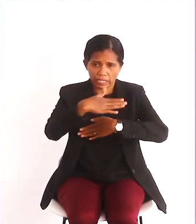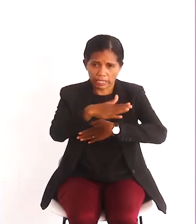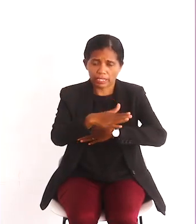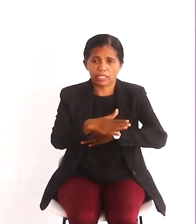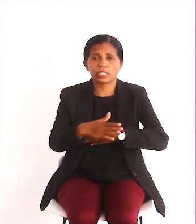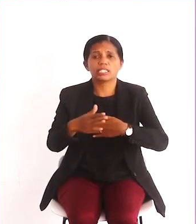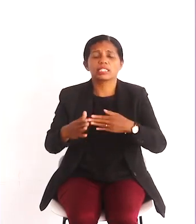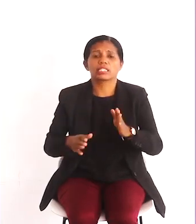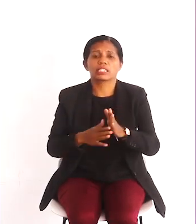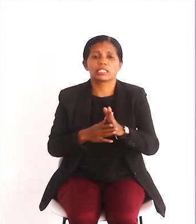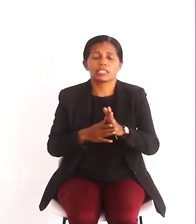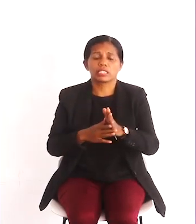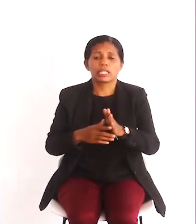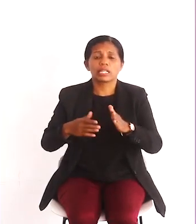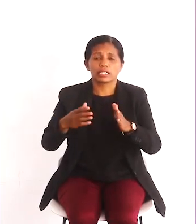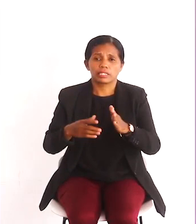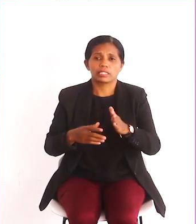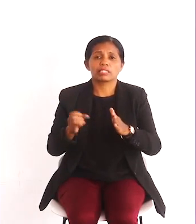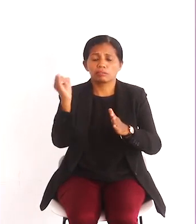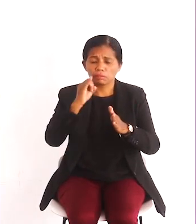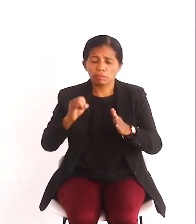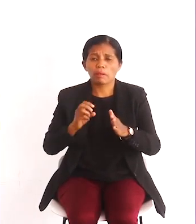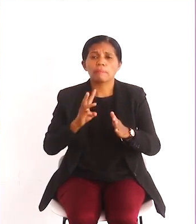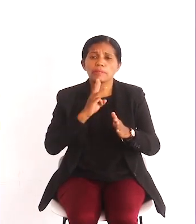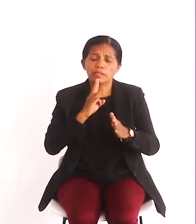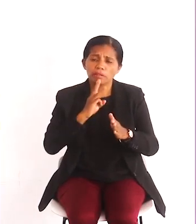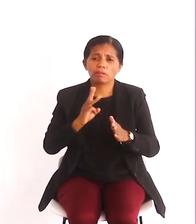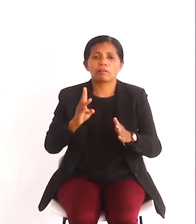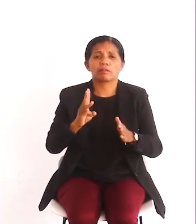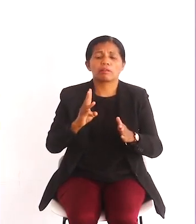ida ne B mak ikan besik liu beleten figura B ka C.